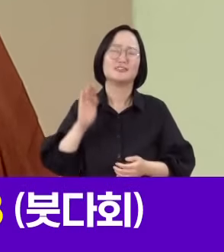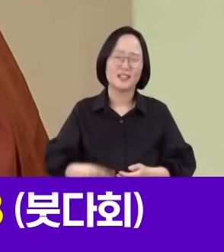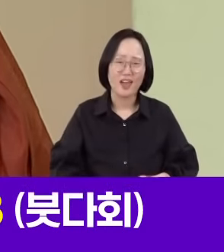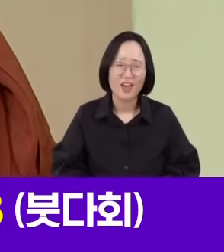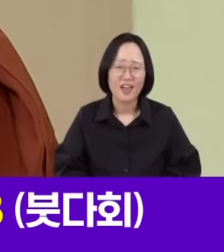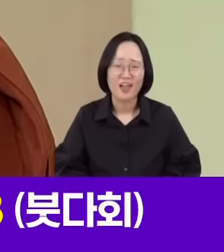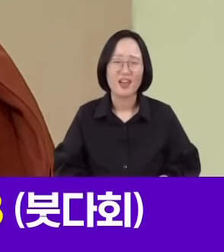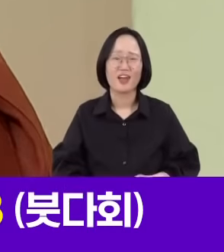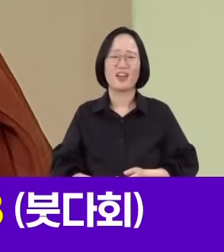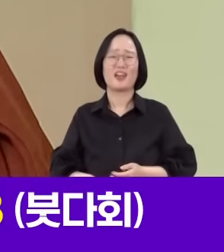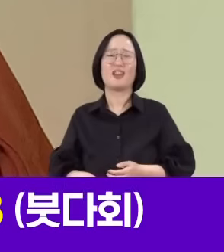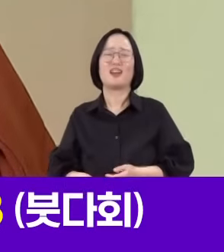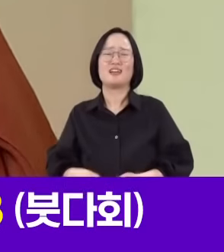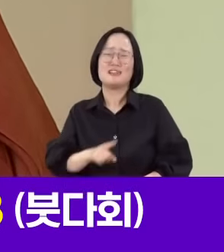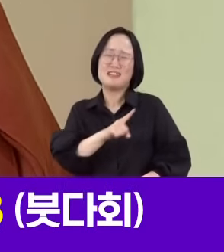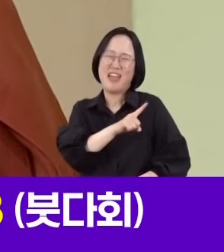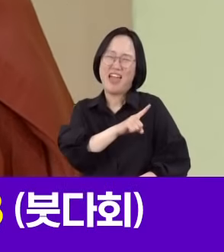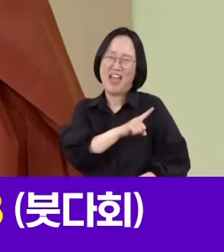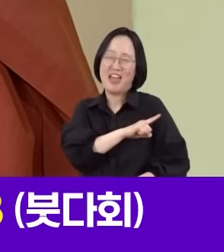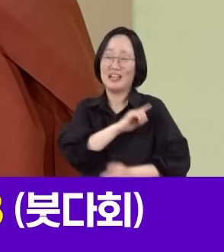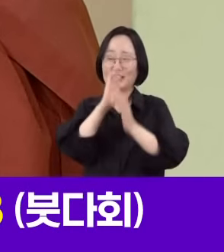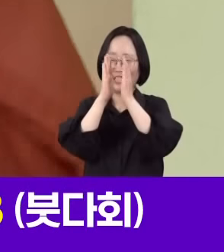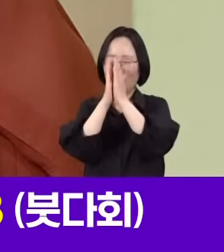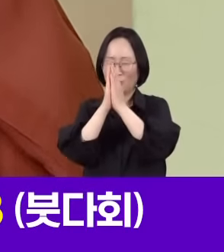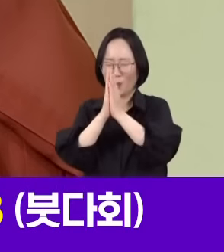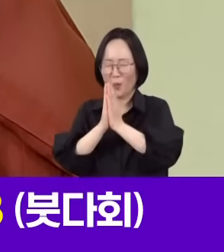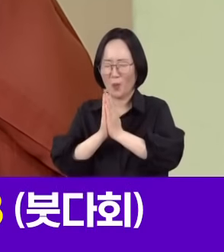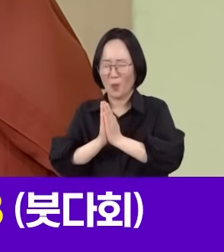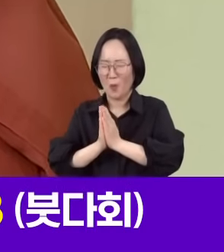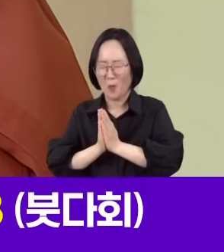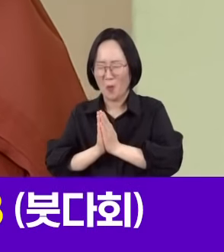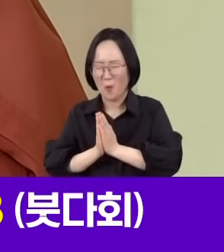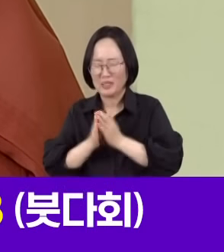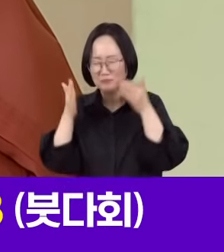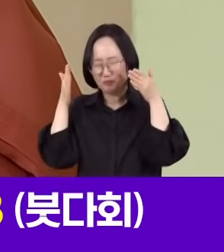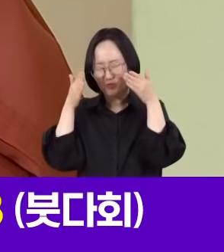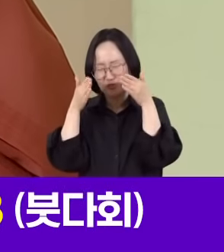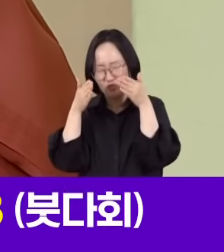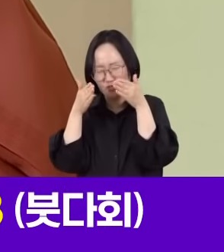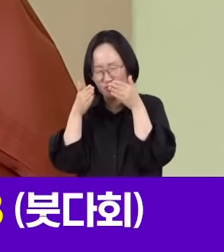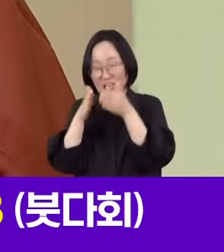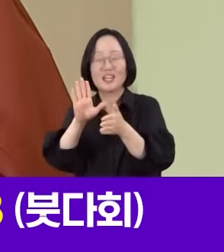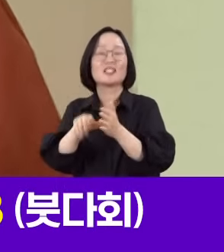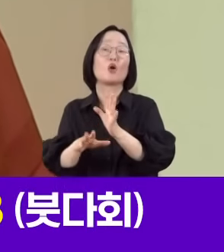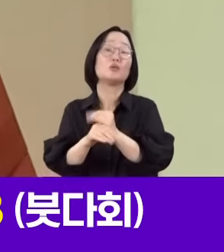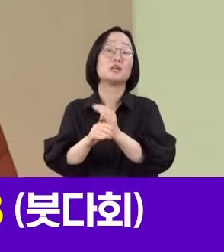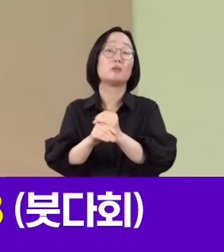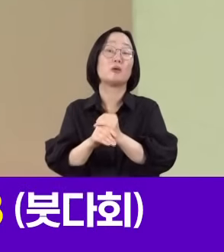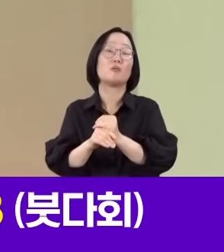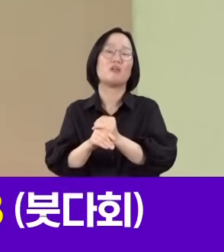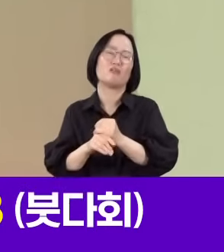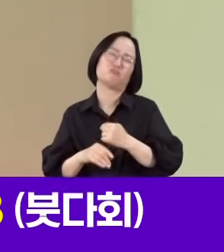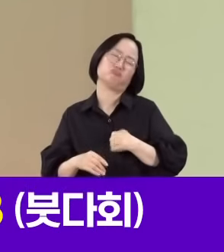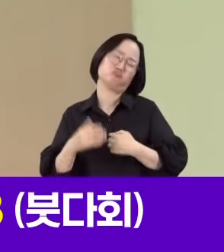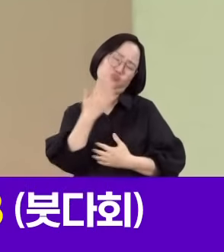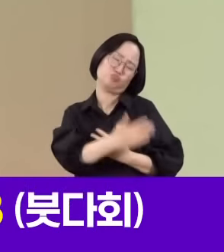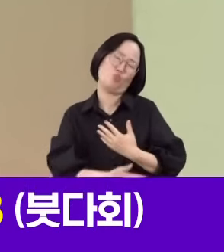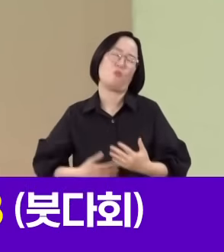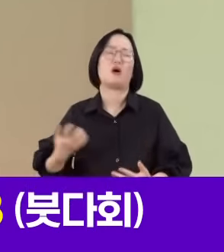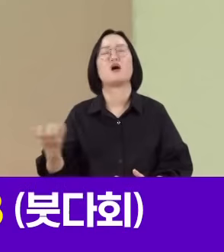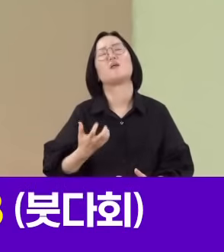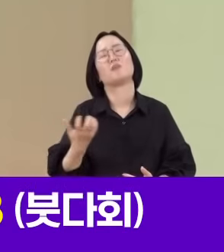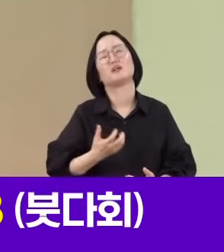많아서 가장 기도가 잘됐을 때가 가장 기도가 간절했을 때가 아팠을